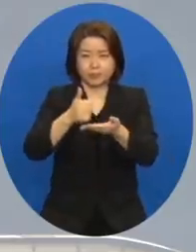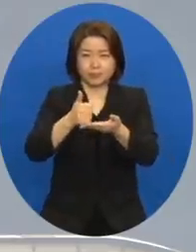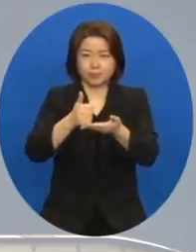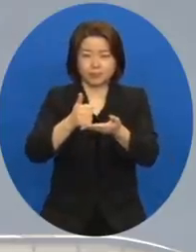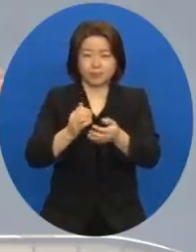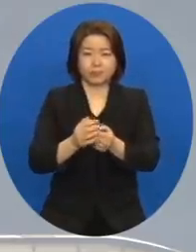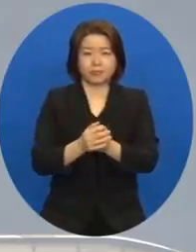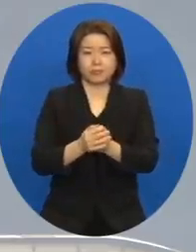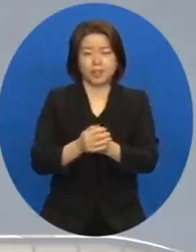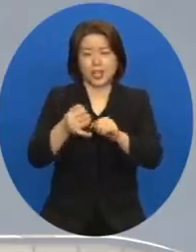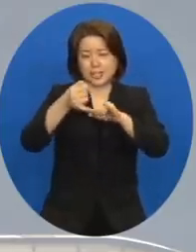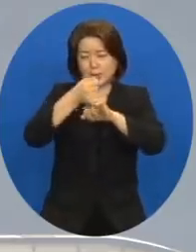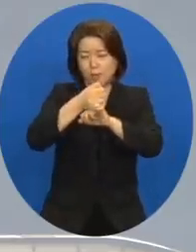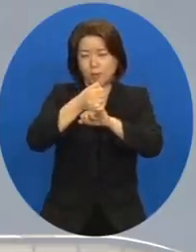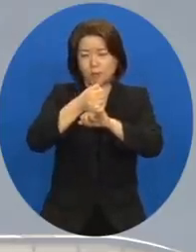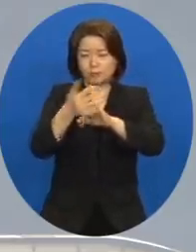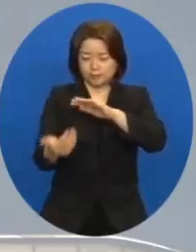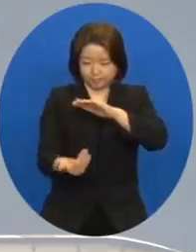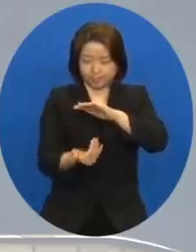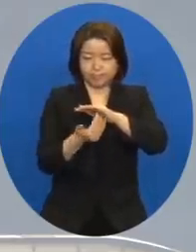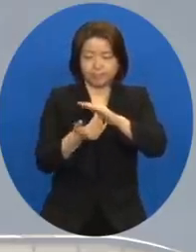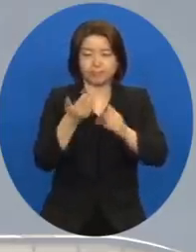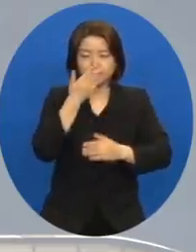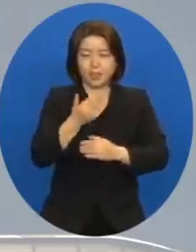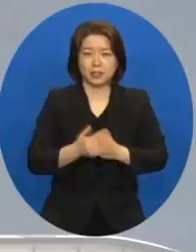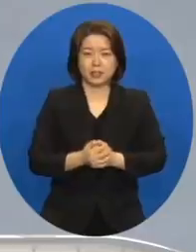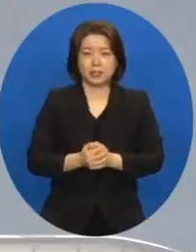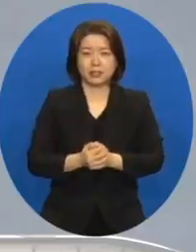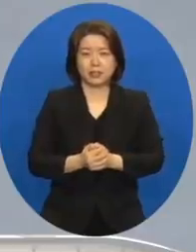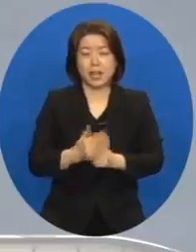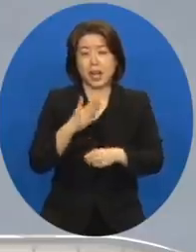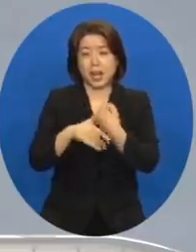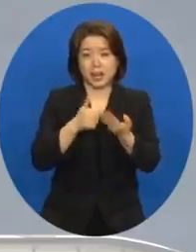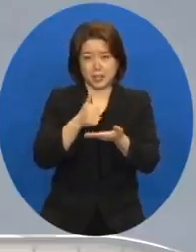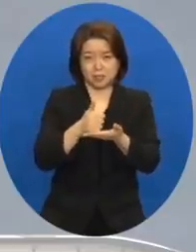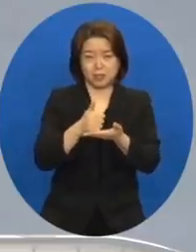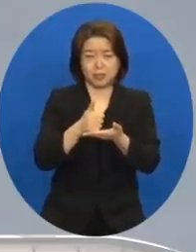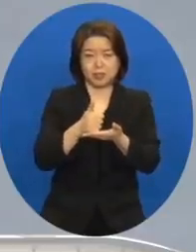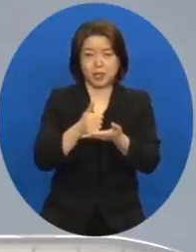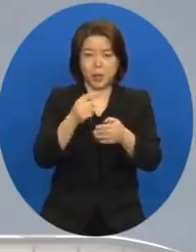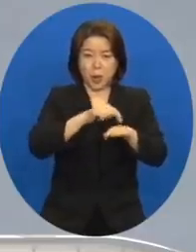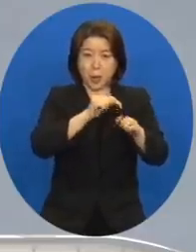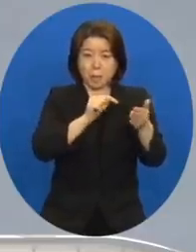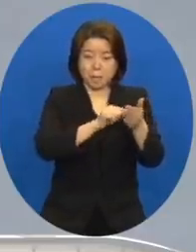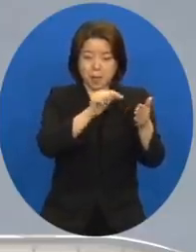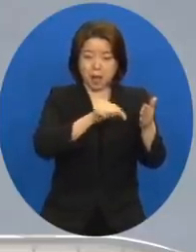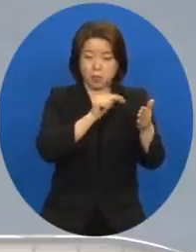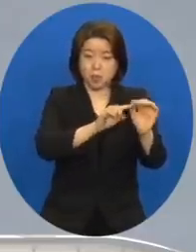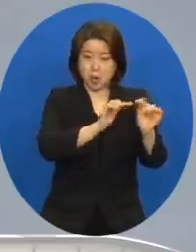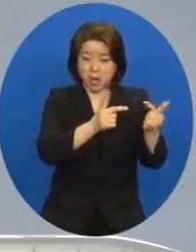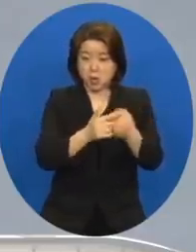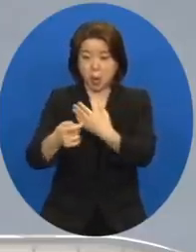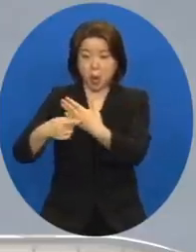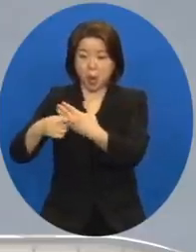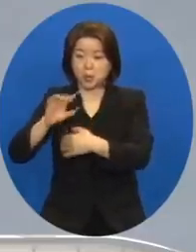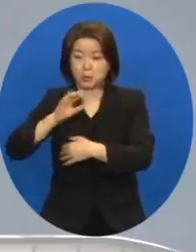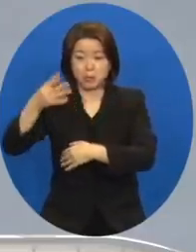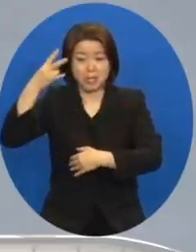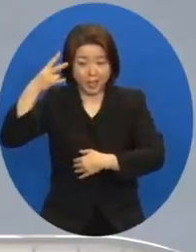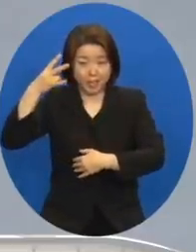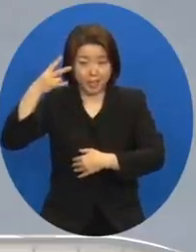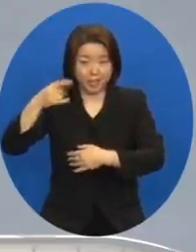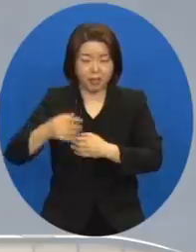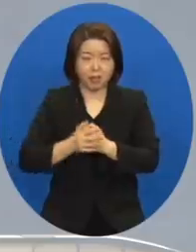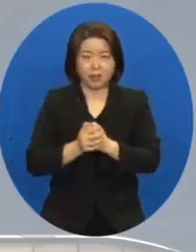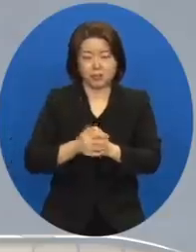반드시 약속을 지키 식 하나님은 마음으로 늘 아니 오면서 겉으로만 이해하고